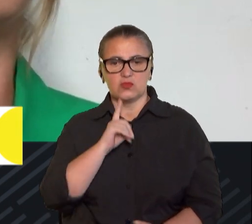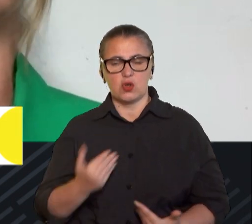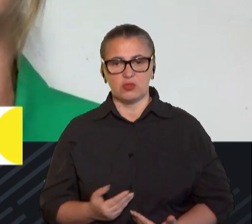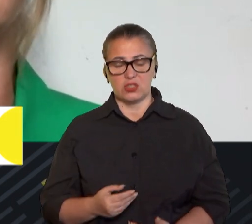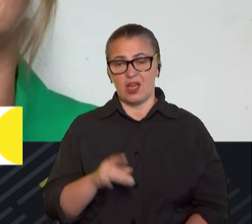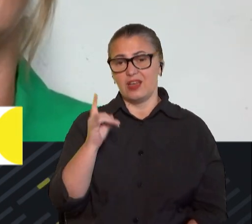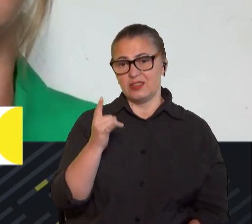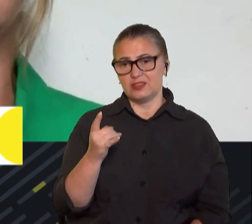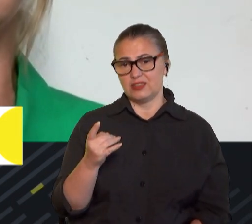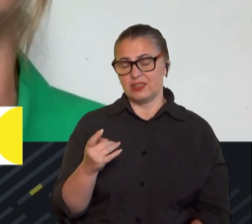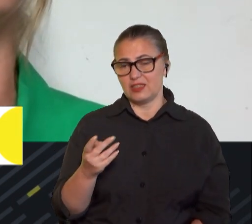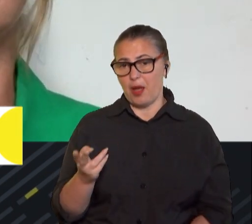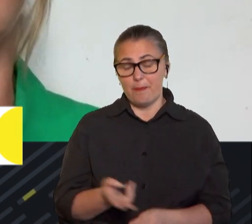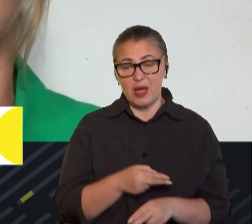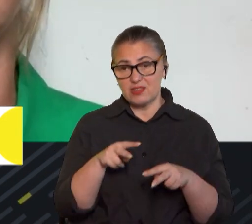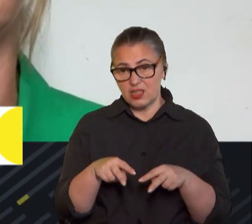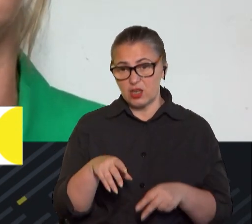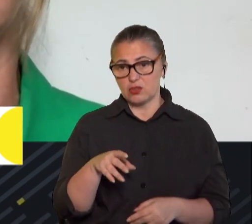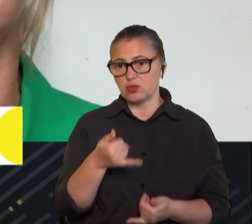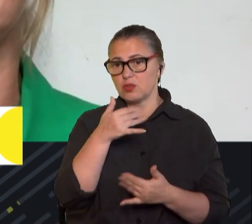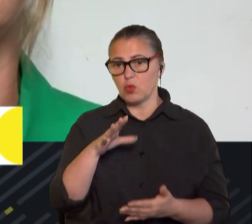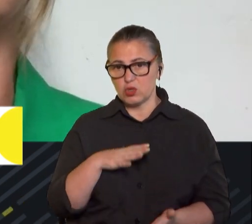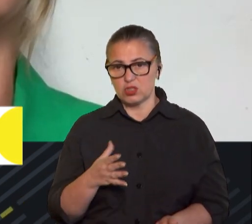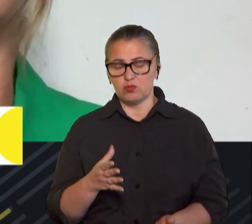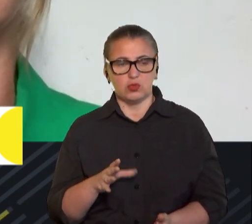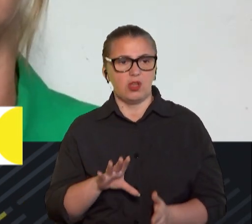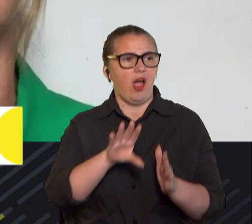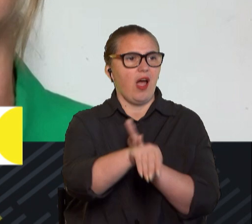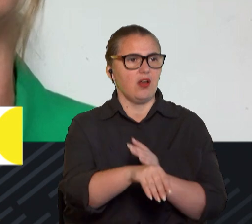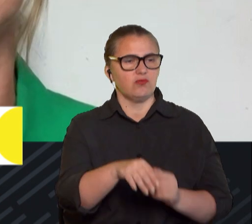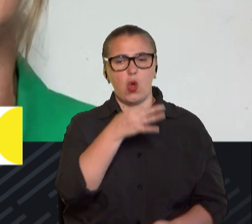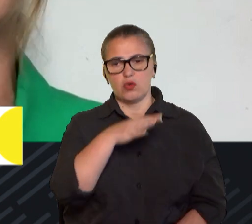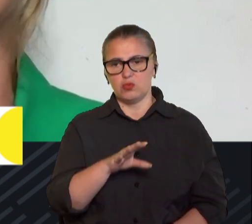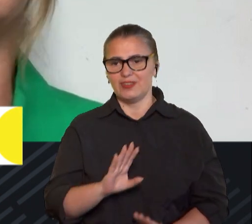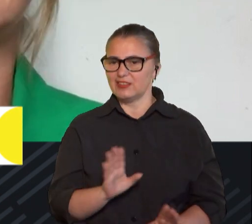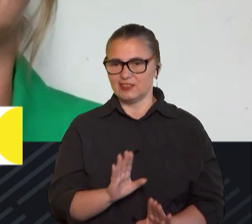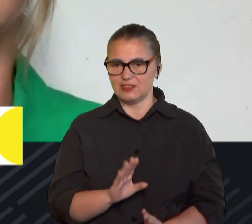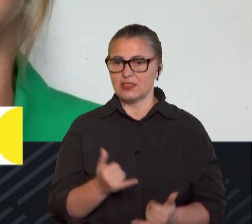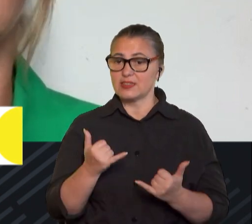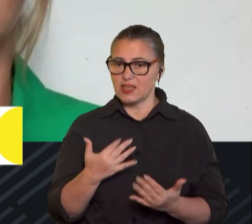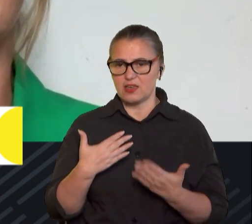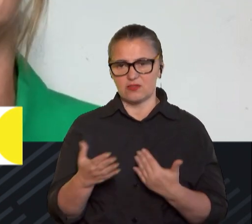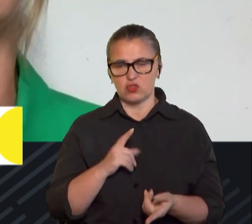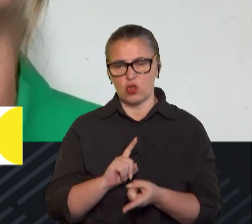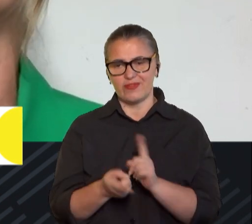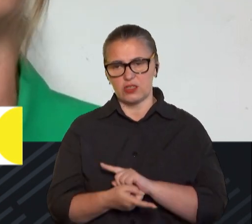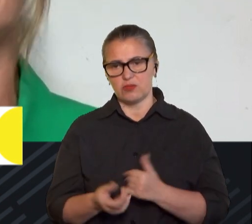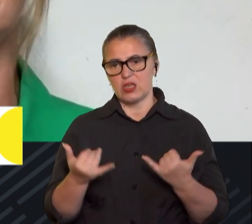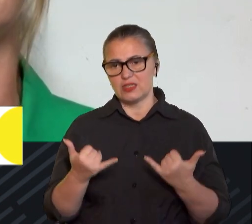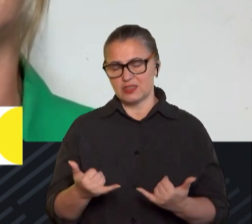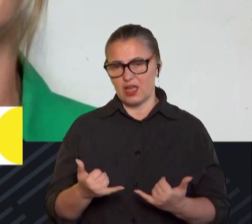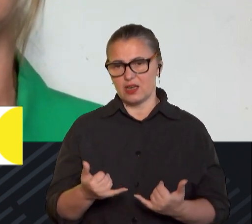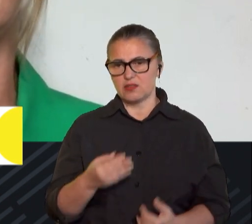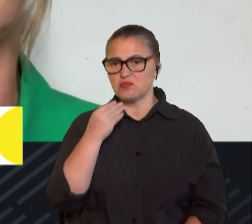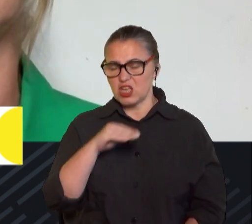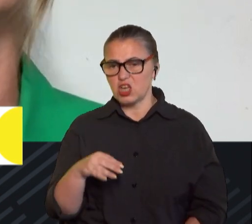нагляду, дитина бути без нагляду не може, давайте її куди-небудь сунемо, хай вона сидить, бо так треба по закону. Ні. Зараз ставлення змінилося, зараз в